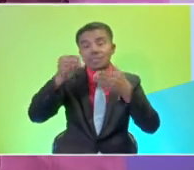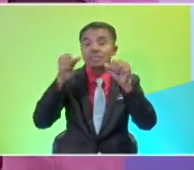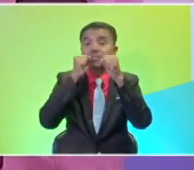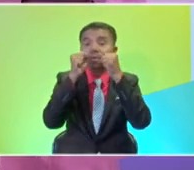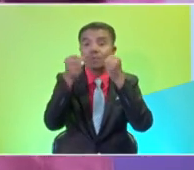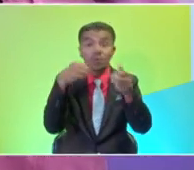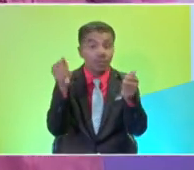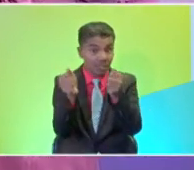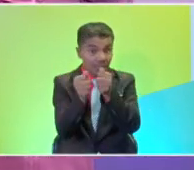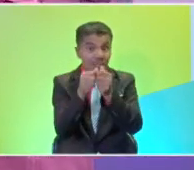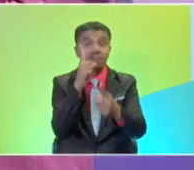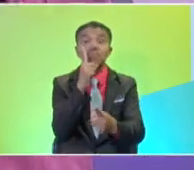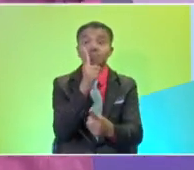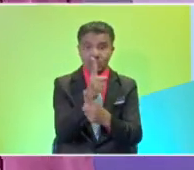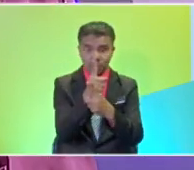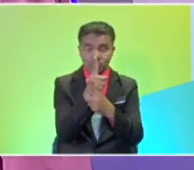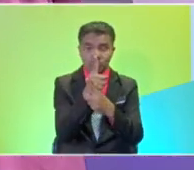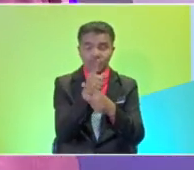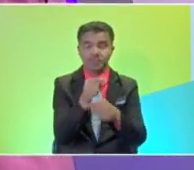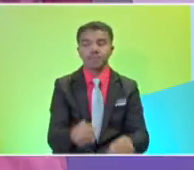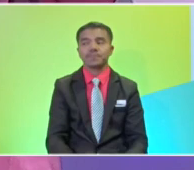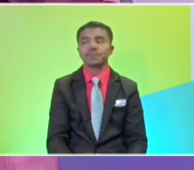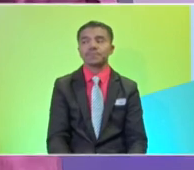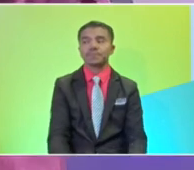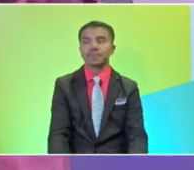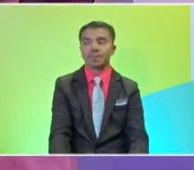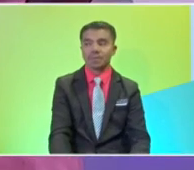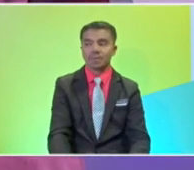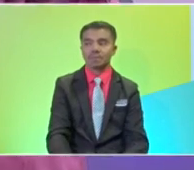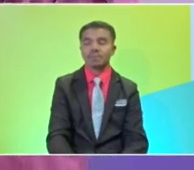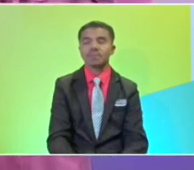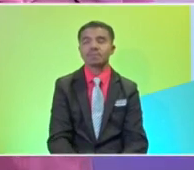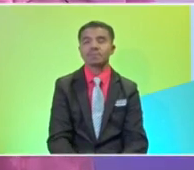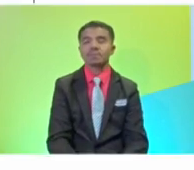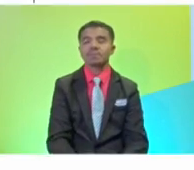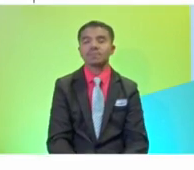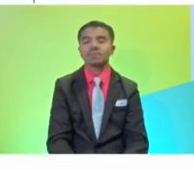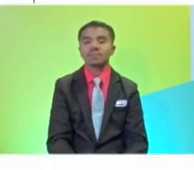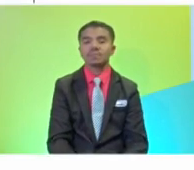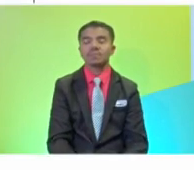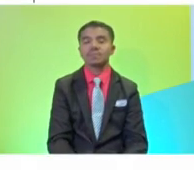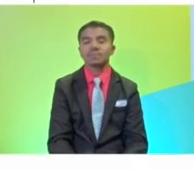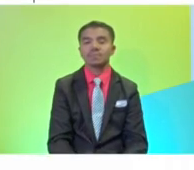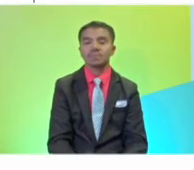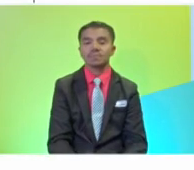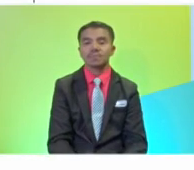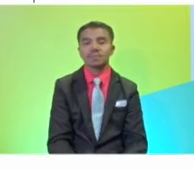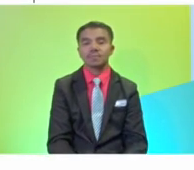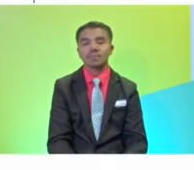iman dan makharijil huruf apa dia aktiviti Iman membaca Isim dan juga fi'il dengan bimbingan